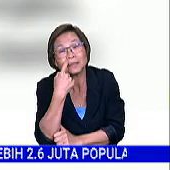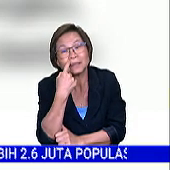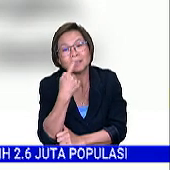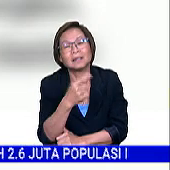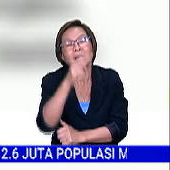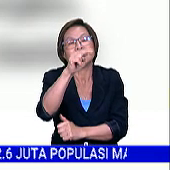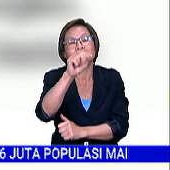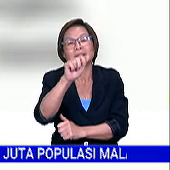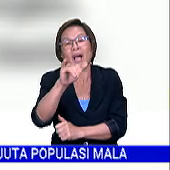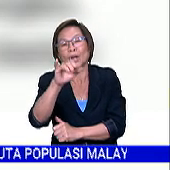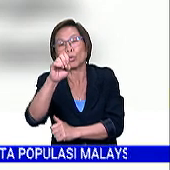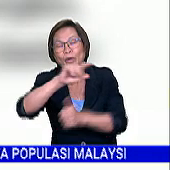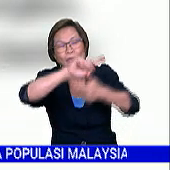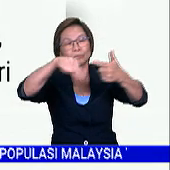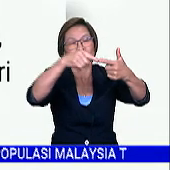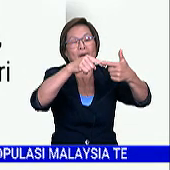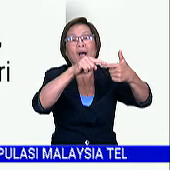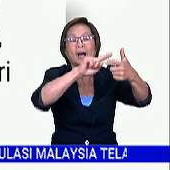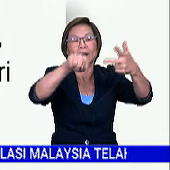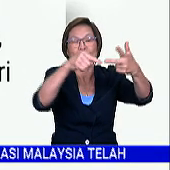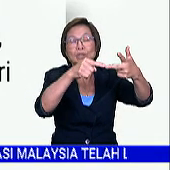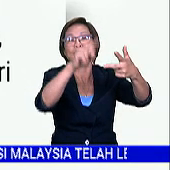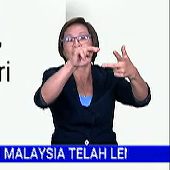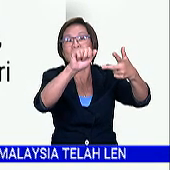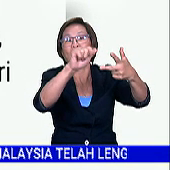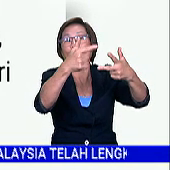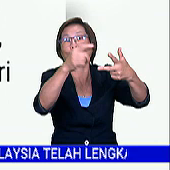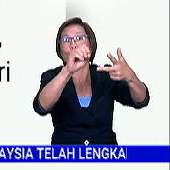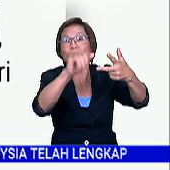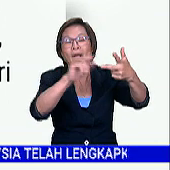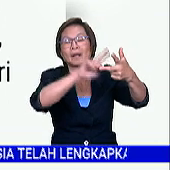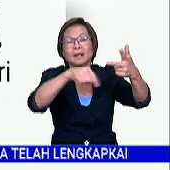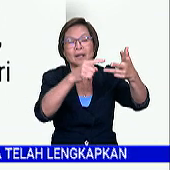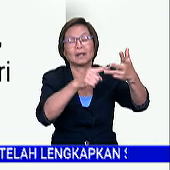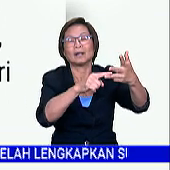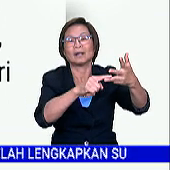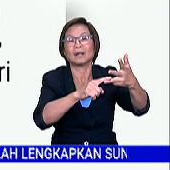bawah Nagoya Grampus yang mendahului dengan 15 mata dan Pohang